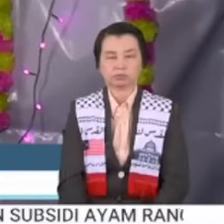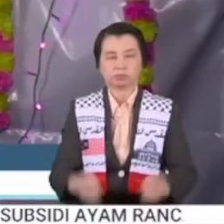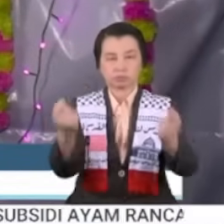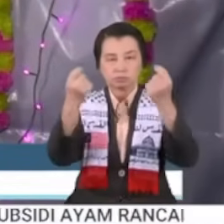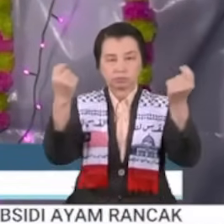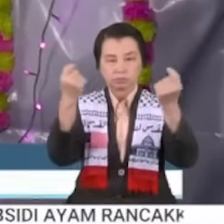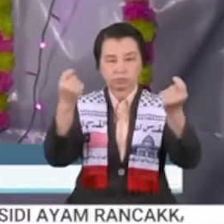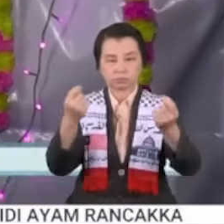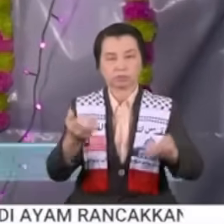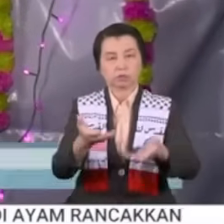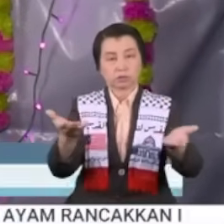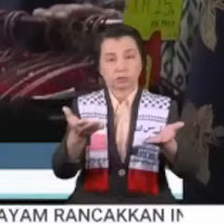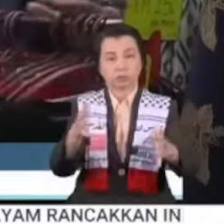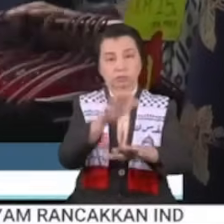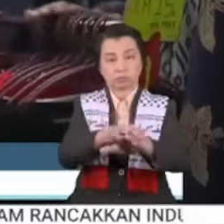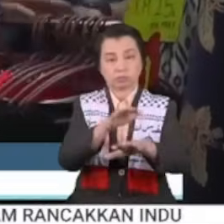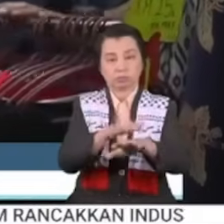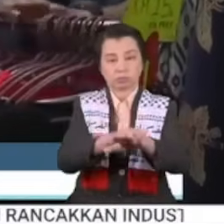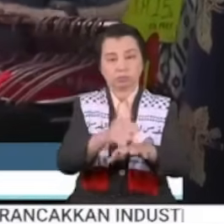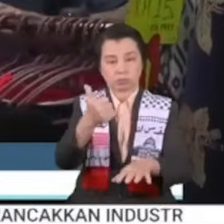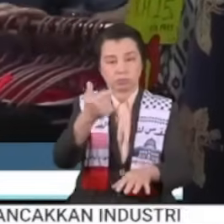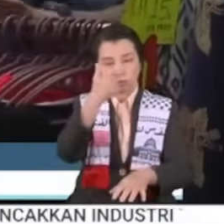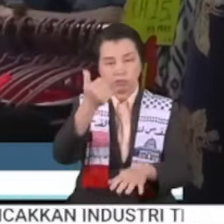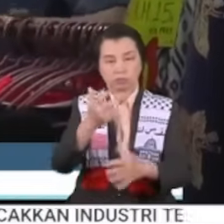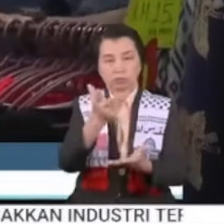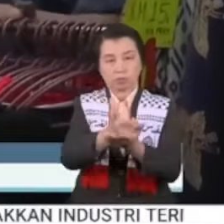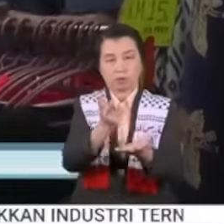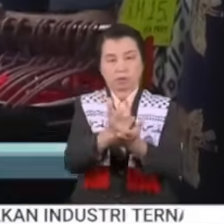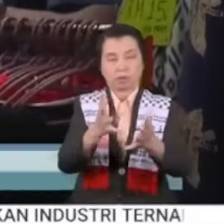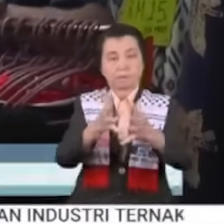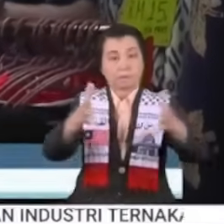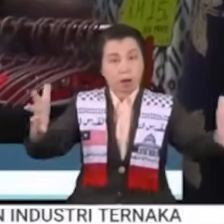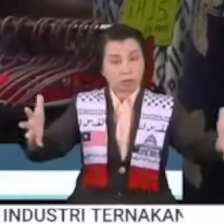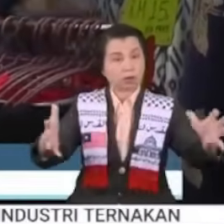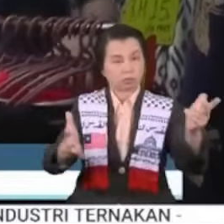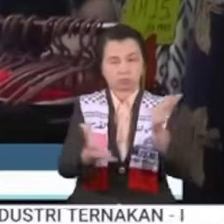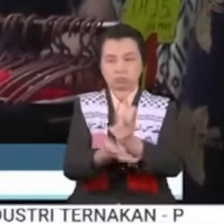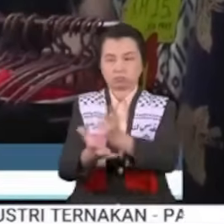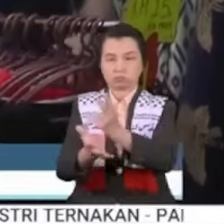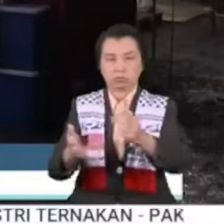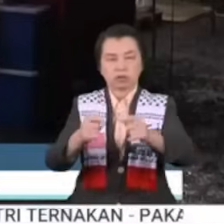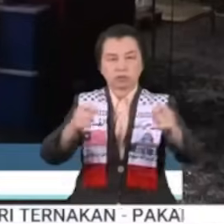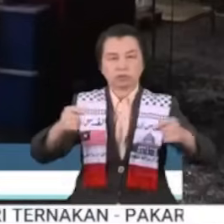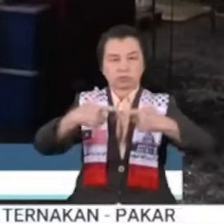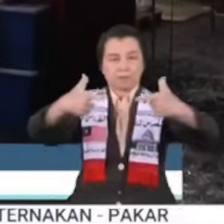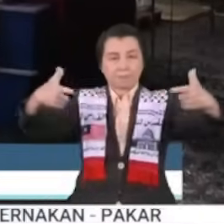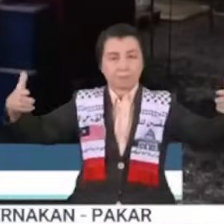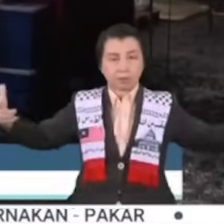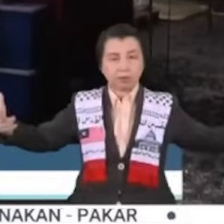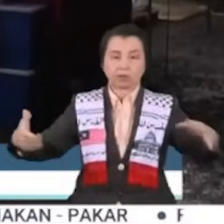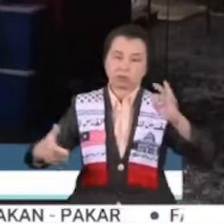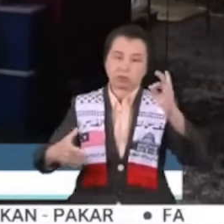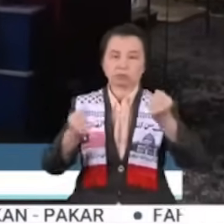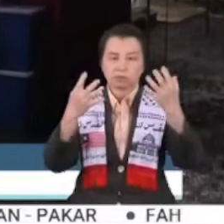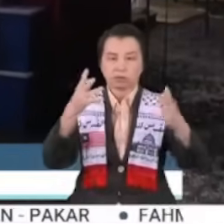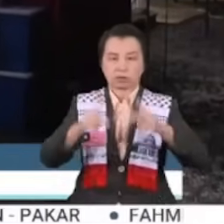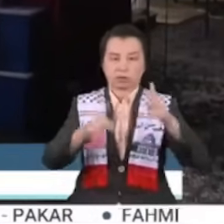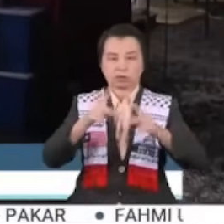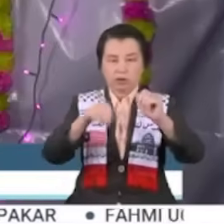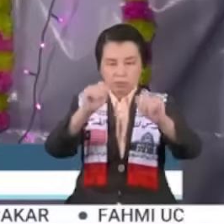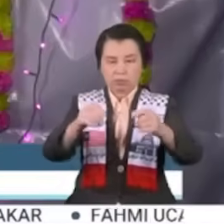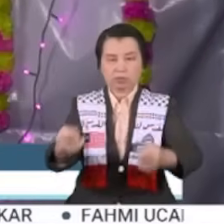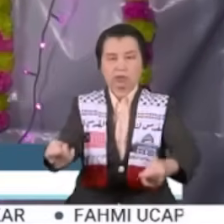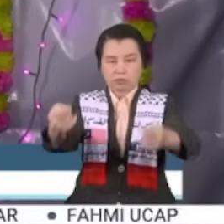ituanat memang ramai ramai sebab parking banyak lepas tu tempat ni besar lagipun ramai orang